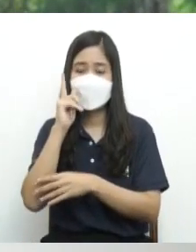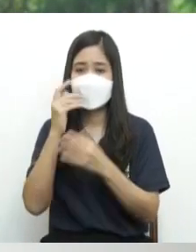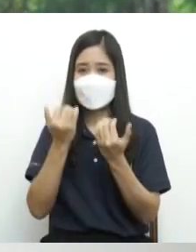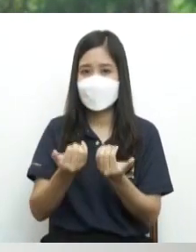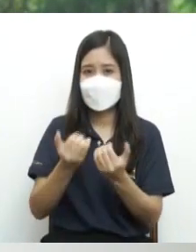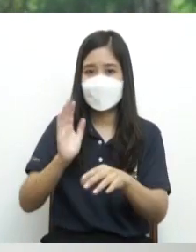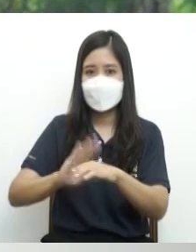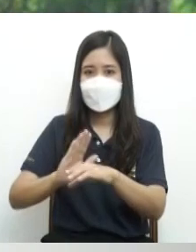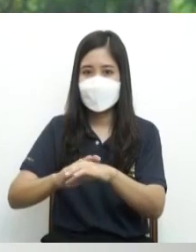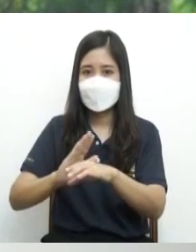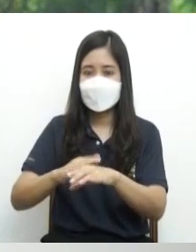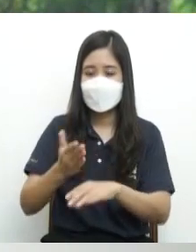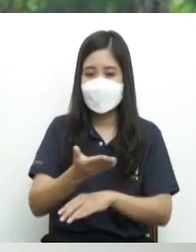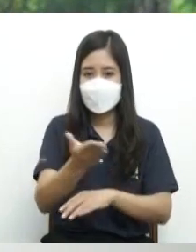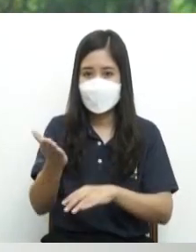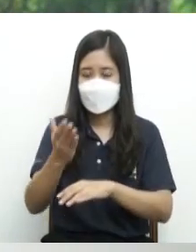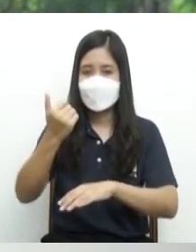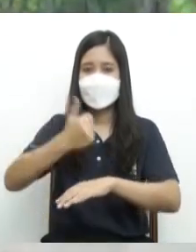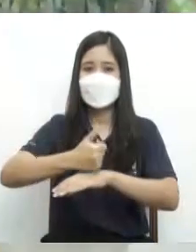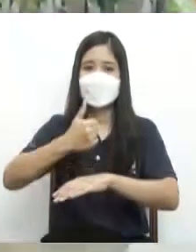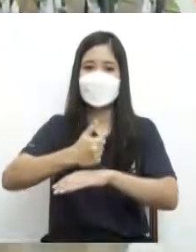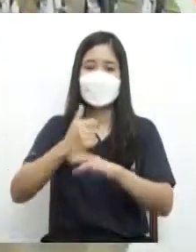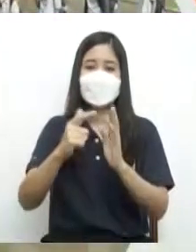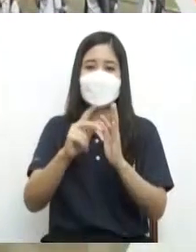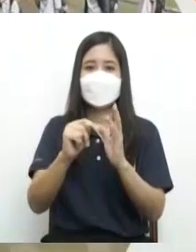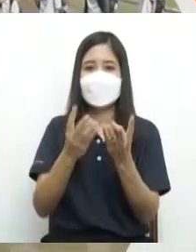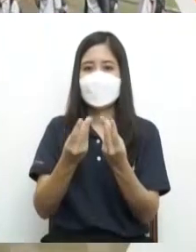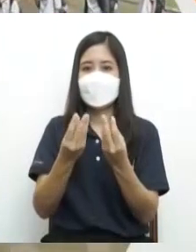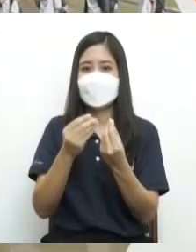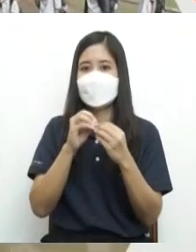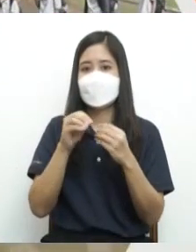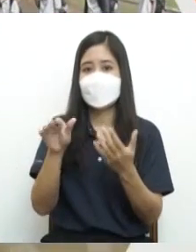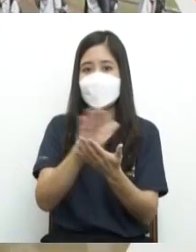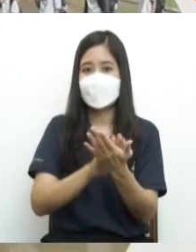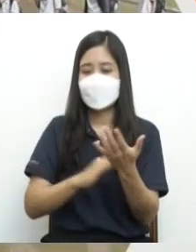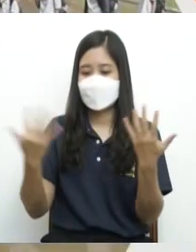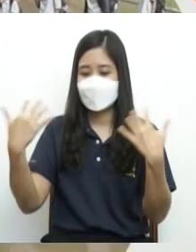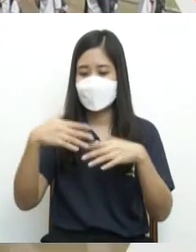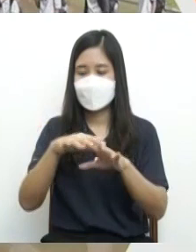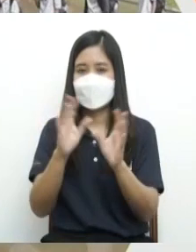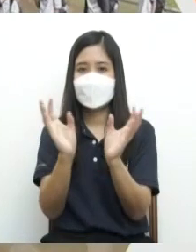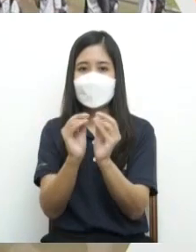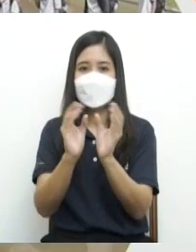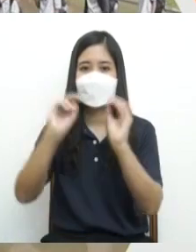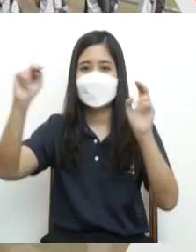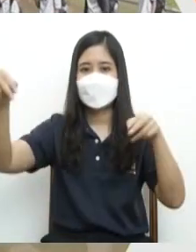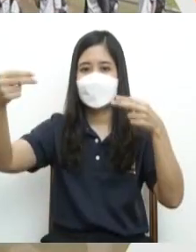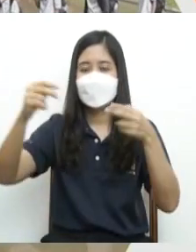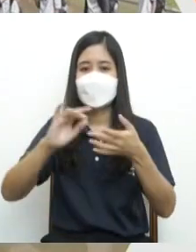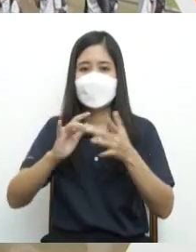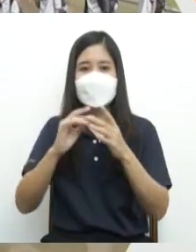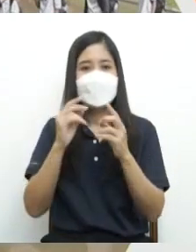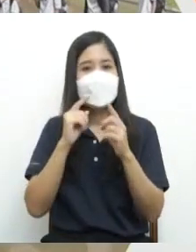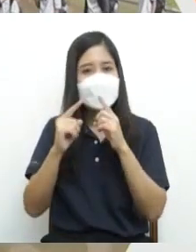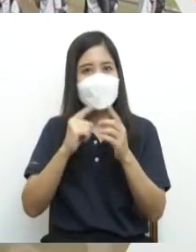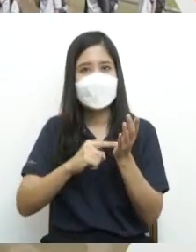ขอเรียนเชิญค่ะท่านผู้อำนวยการสำนักงานเขตพื้นที่การศึกษาทั่วประเทศนะคะได้เข้าร่วมประชุมผ่านระบบวิดีโอคอนเฟอเรนซ์เพื่อหารือเกี่ยวกับการดำเนิน